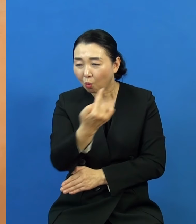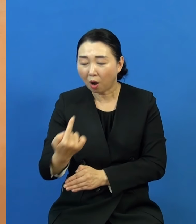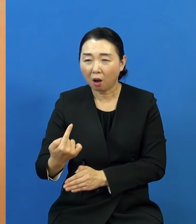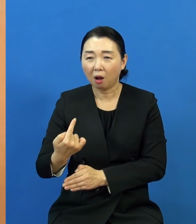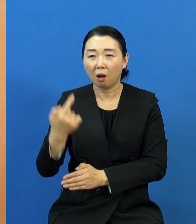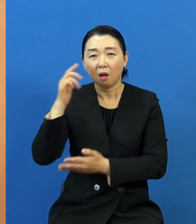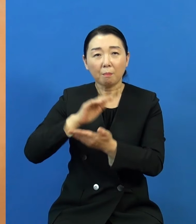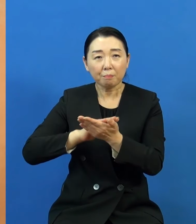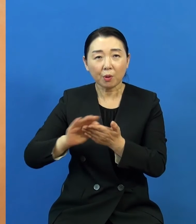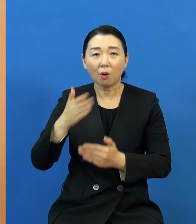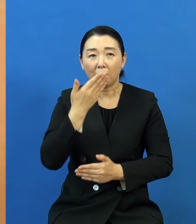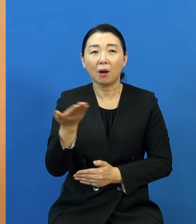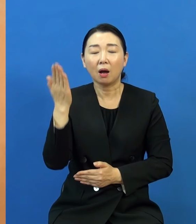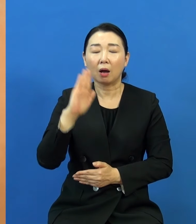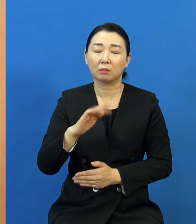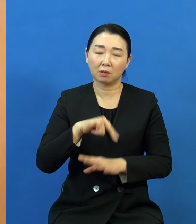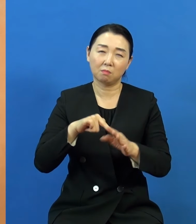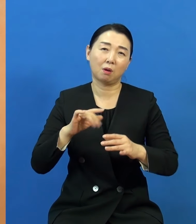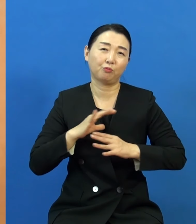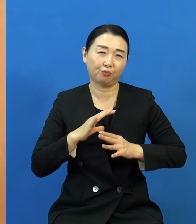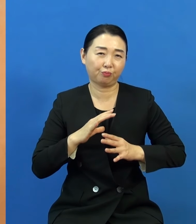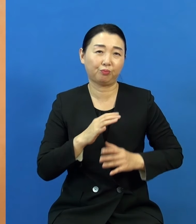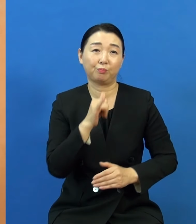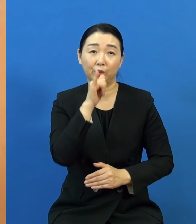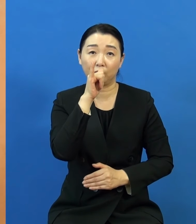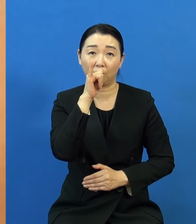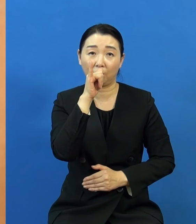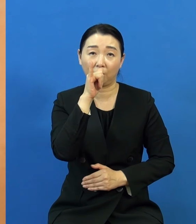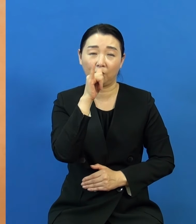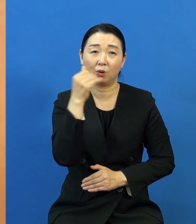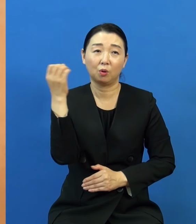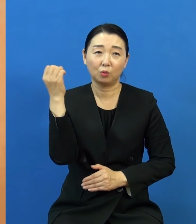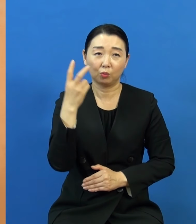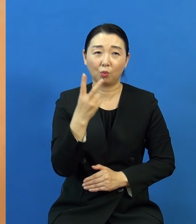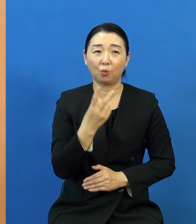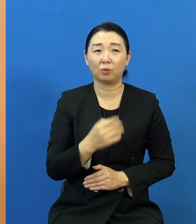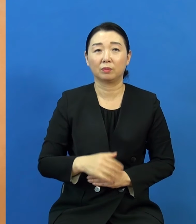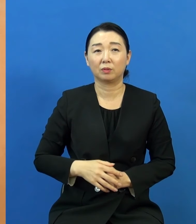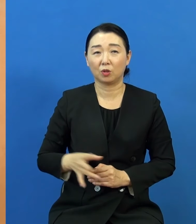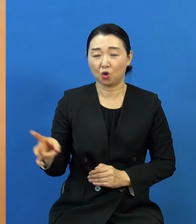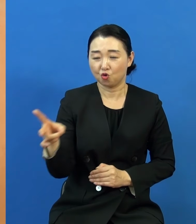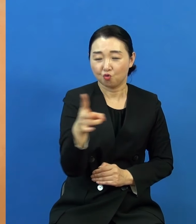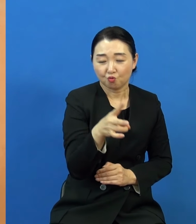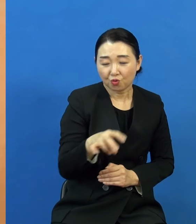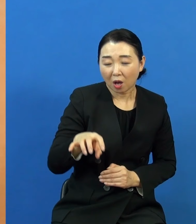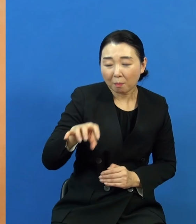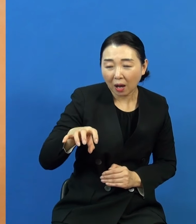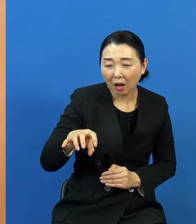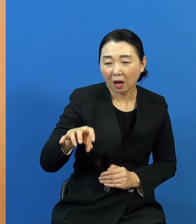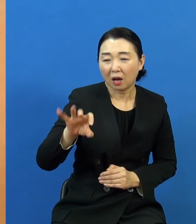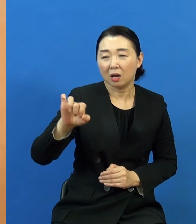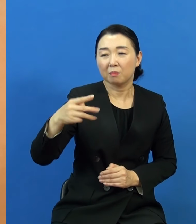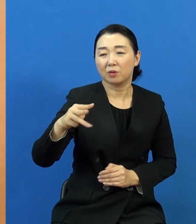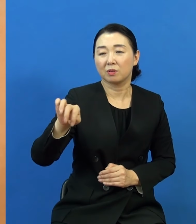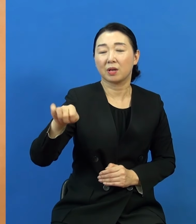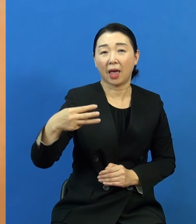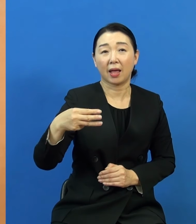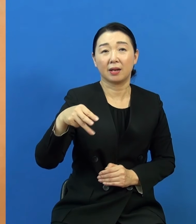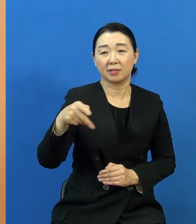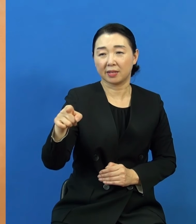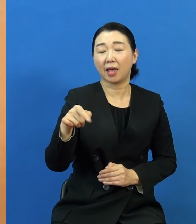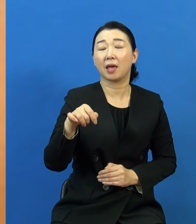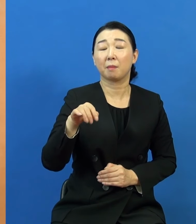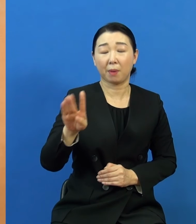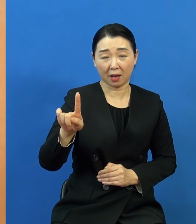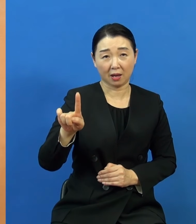있는데도 불구하고 그 마음은 두려움으로 가득 찼던 것입니다. 결국 그는 유다의 최남단 브엘세바까지 왔어도 여전히 그는